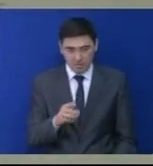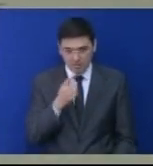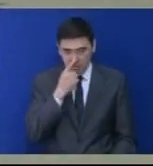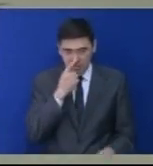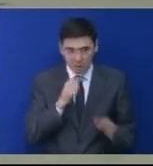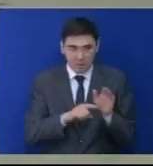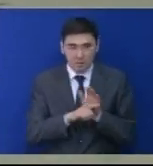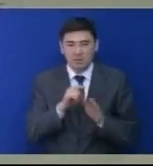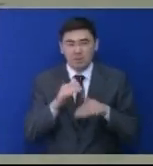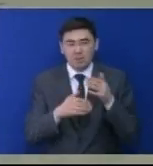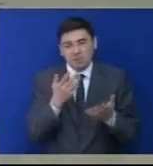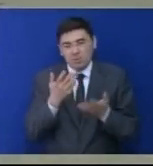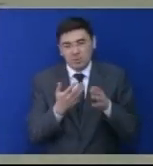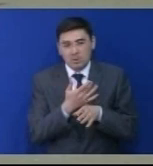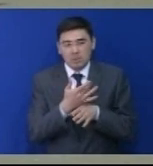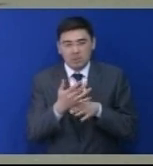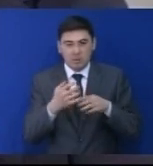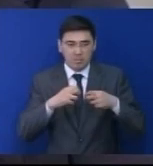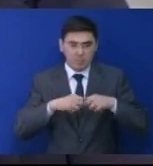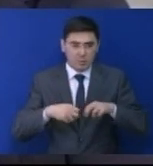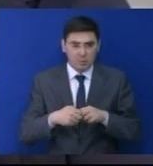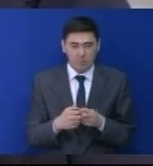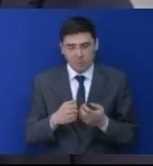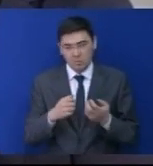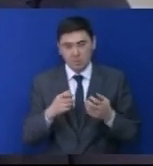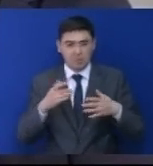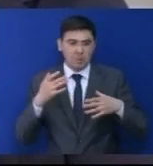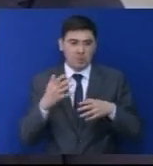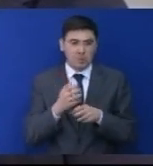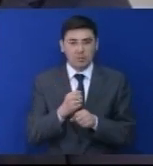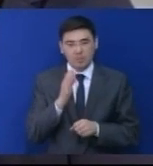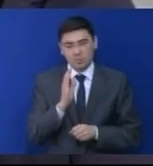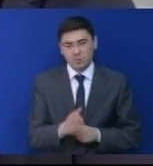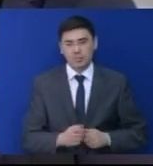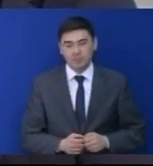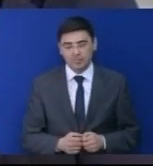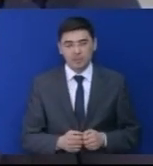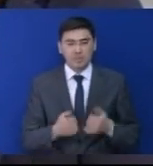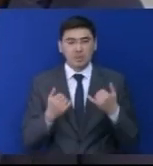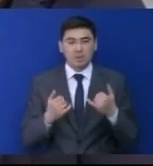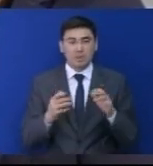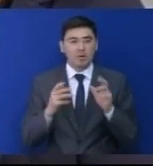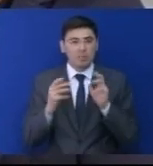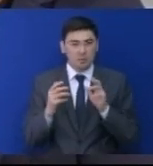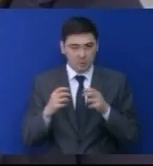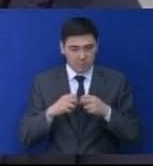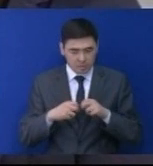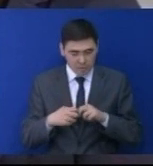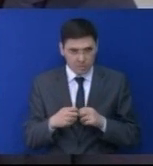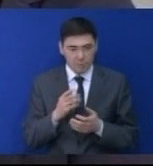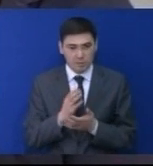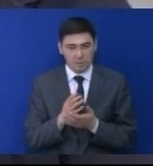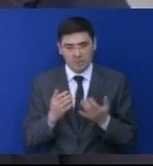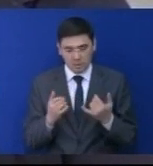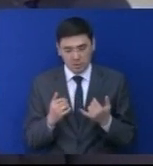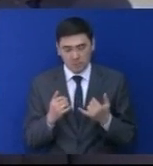уақытта бұл мәселелер шешімін табады дейді мамандар. Сейчас идет нехватка транспортного средства. Көлік саны жеткіліксіз. Бұл бағытта жұмыс